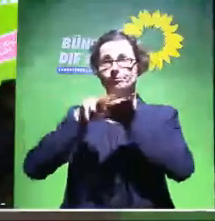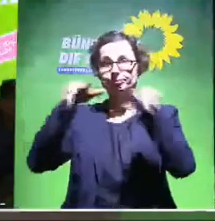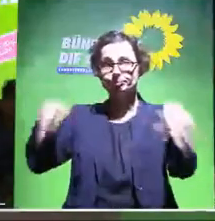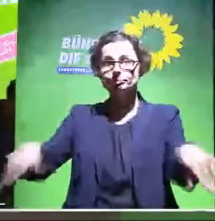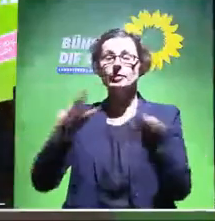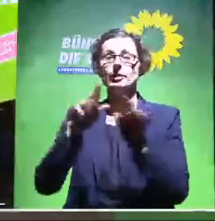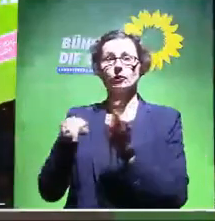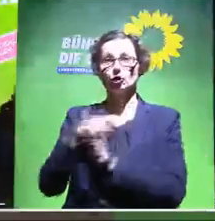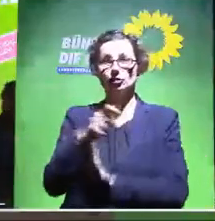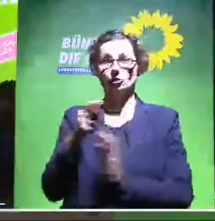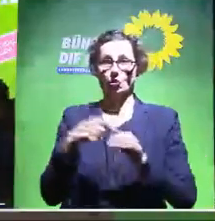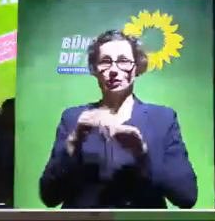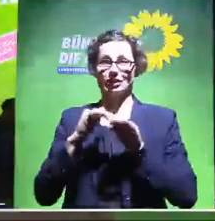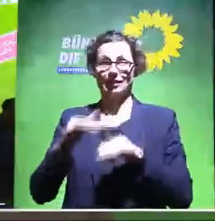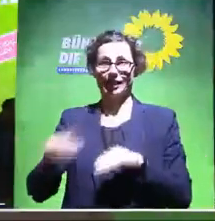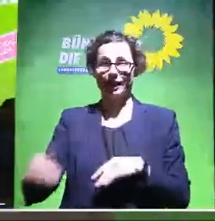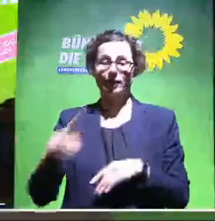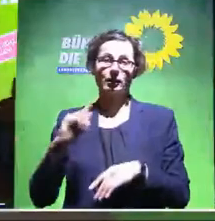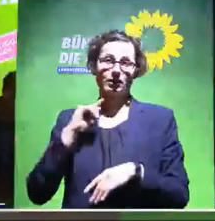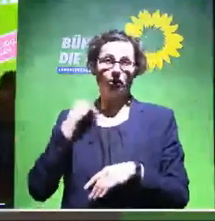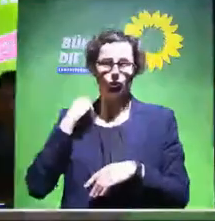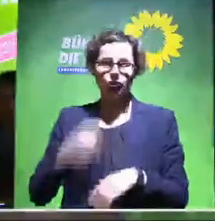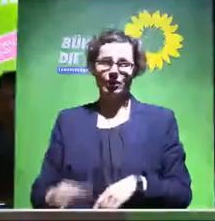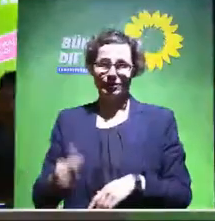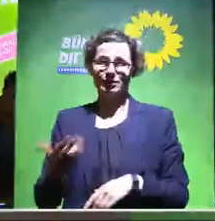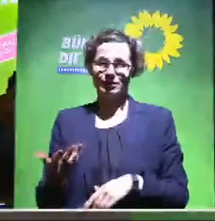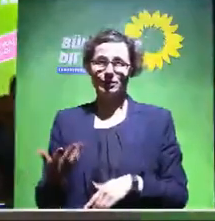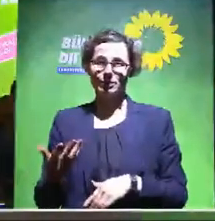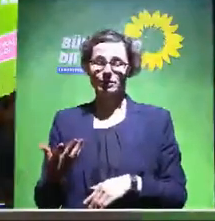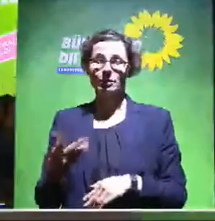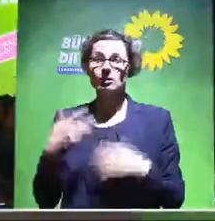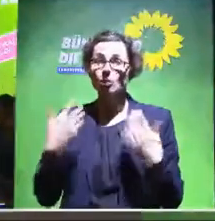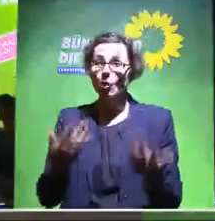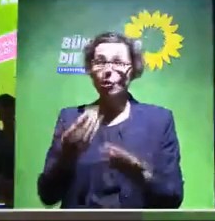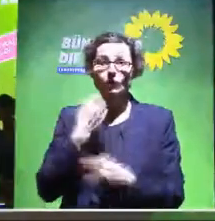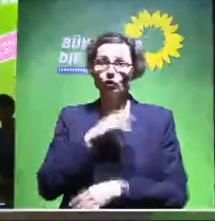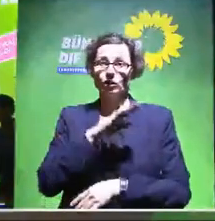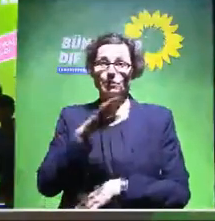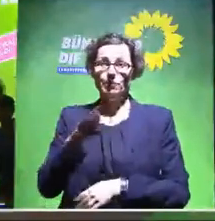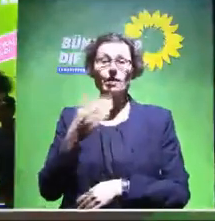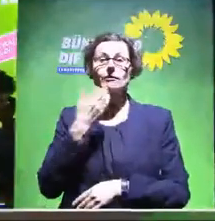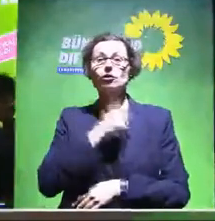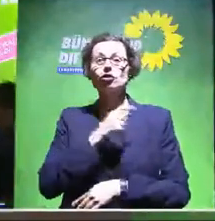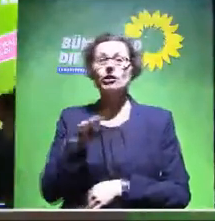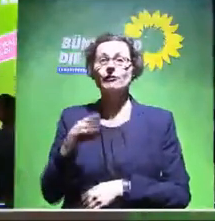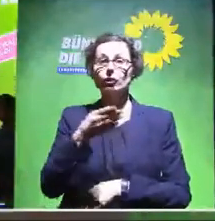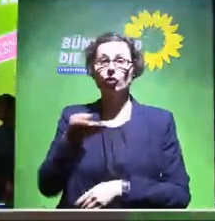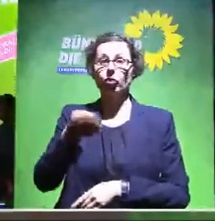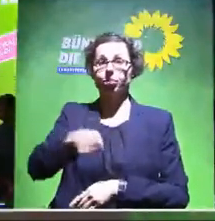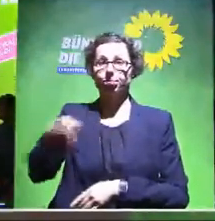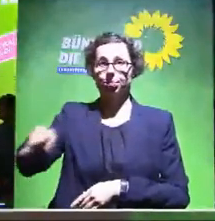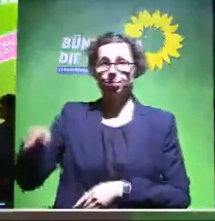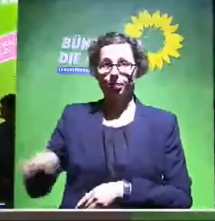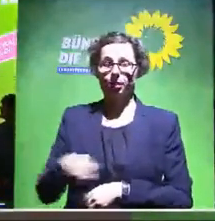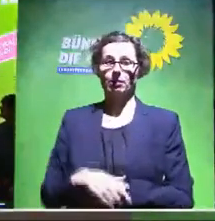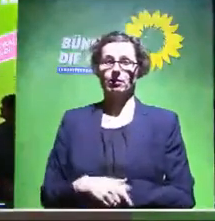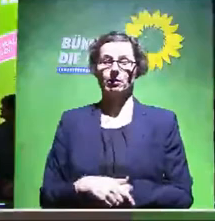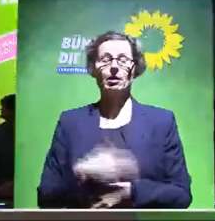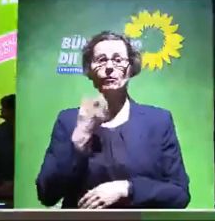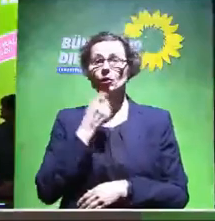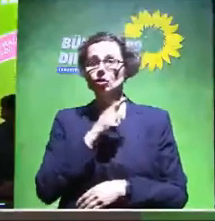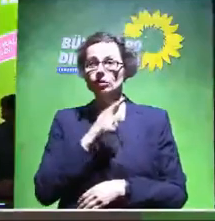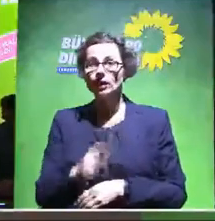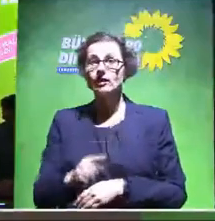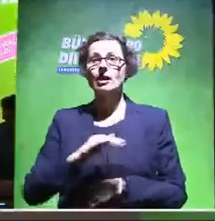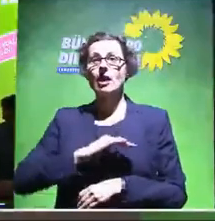Seen. Und das ist richtig scheiße. Und ich will das nicht. Ich will keinen Fisch sterben im Schifffahrtskanal. Ich will nicht, dass es